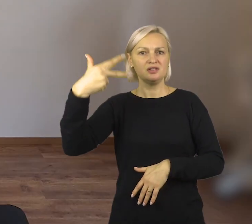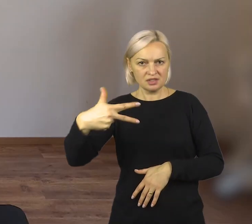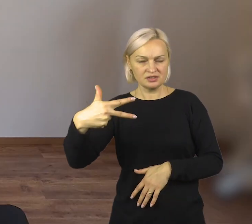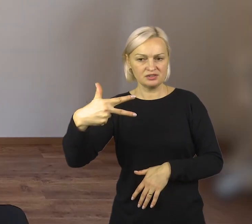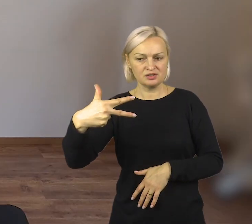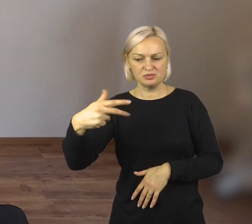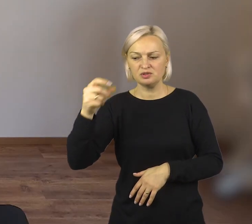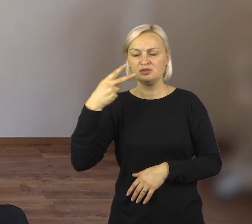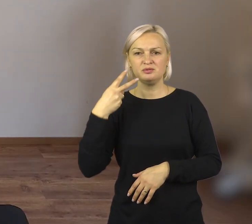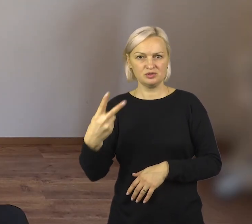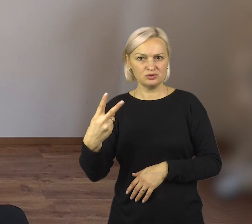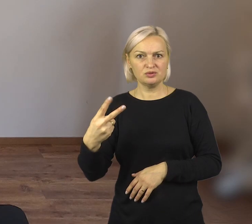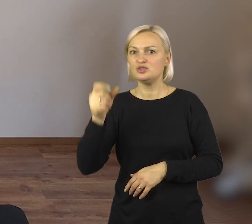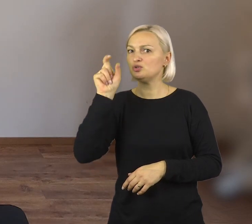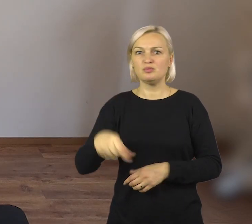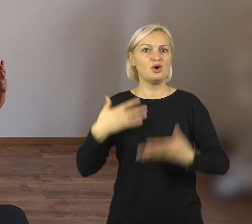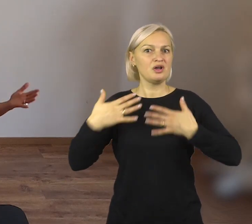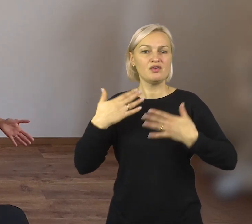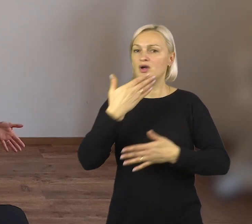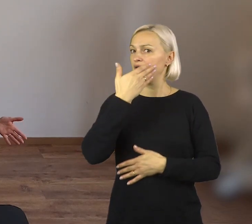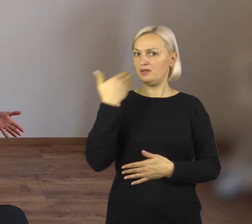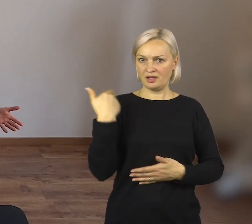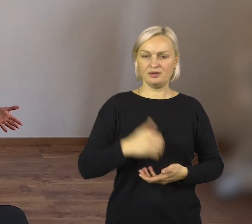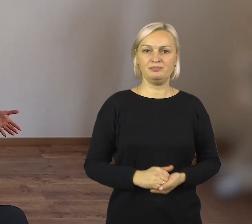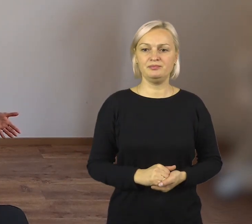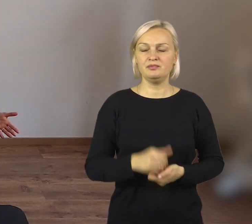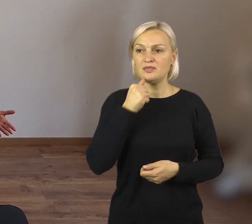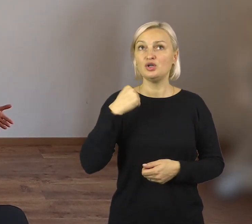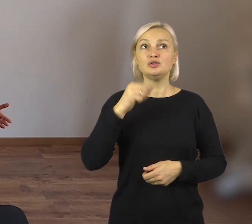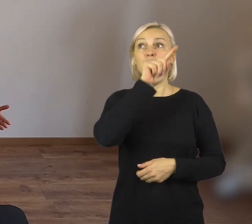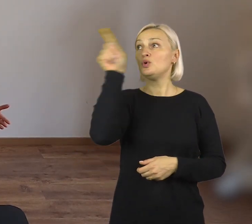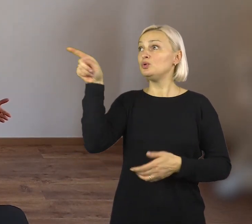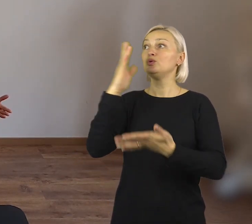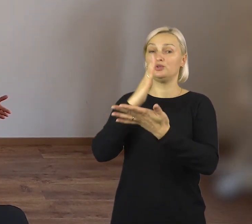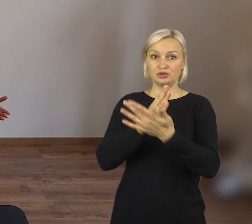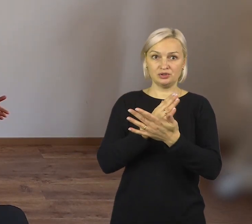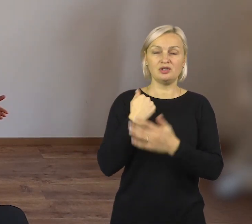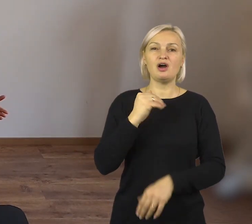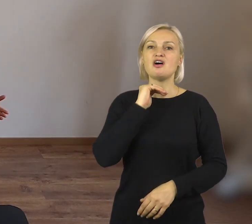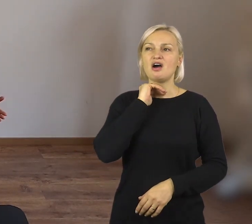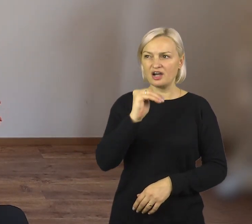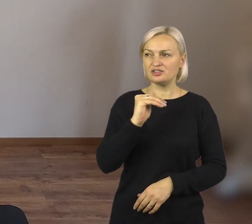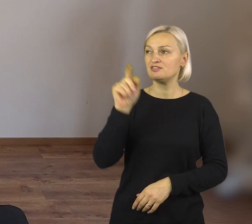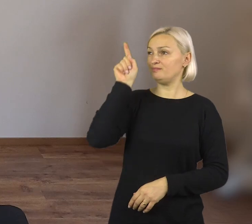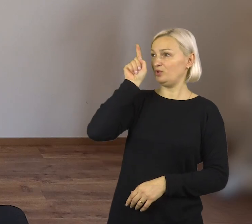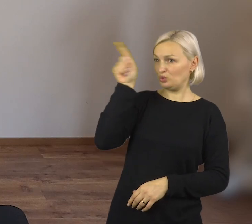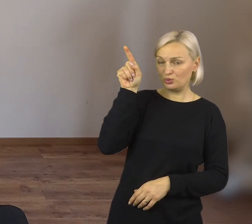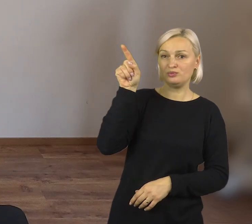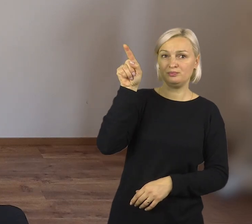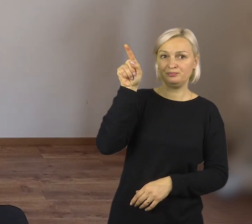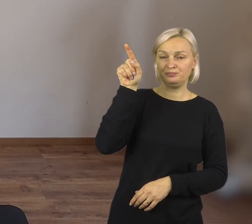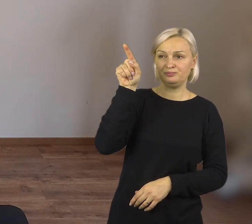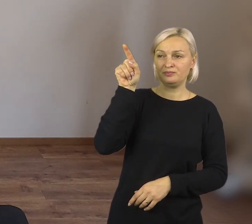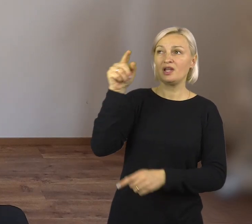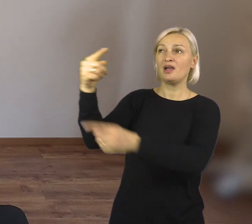29, 30. Nekvėpuoja. Jeigu susirinko žmonių, aš paprašau, konkrečiai nurodau asmenį.